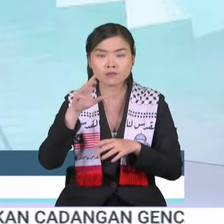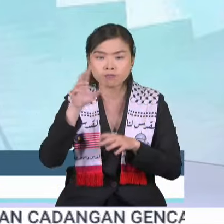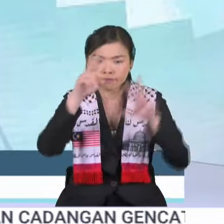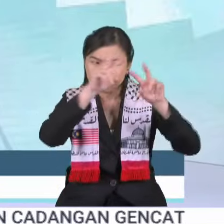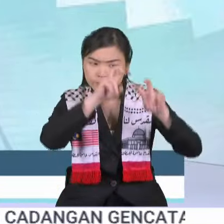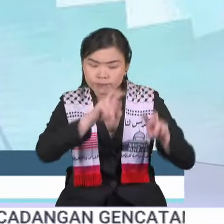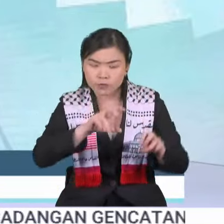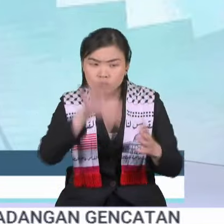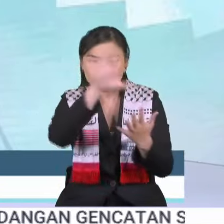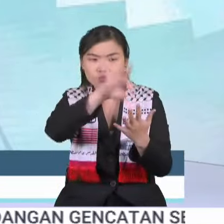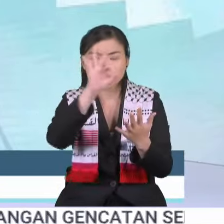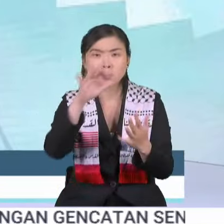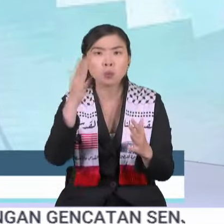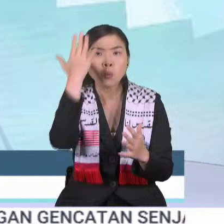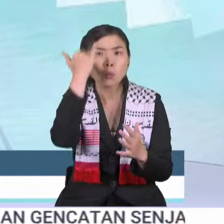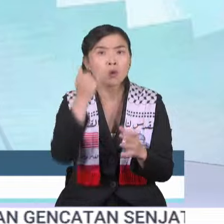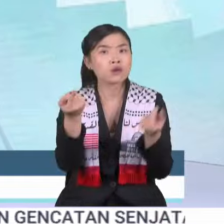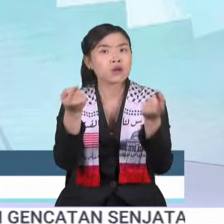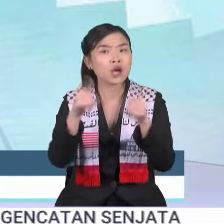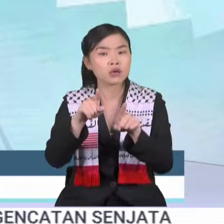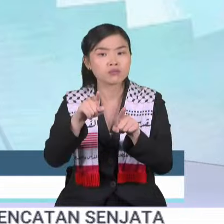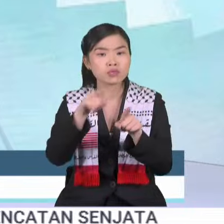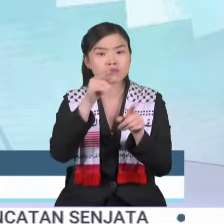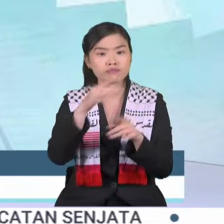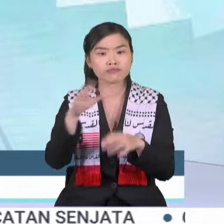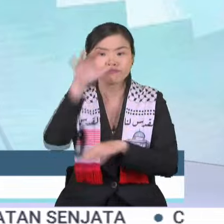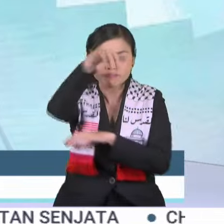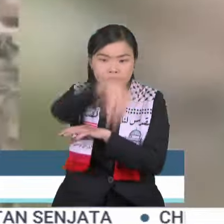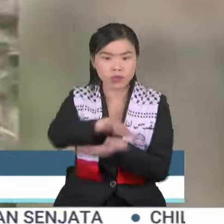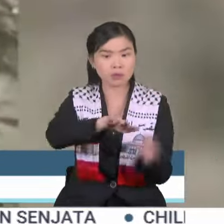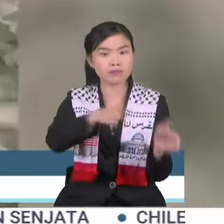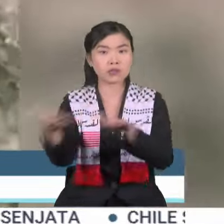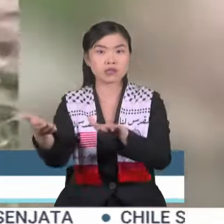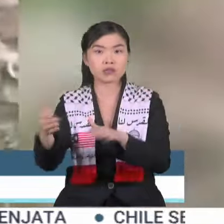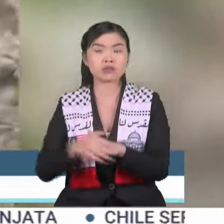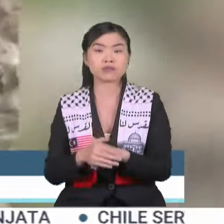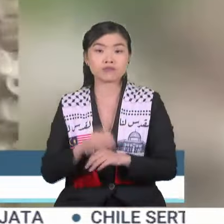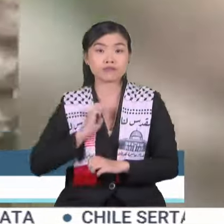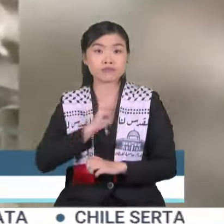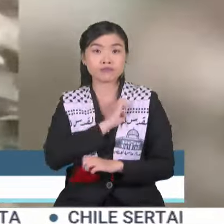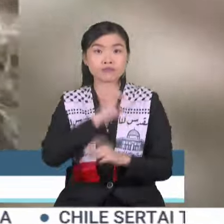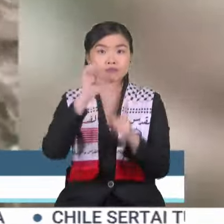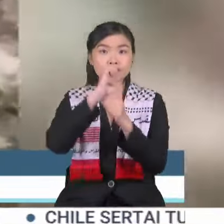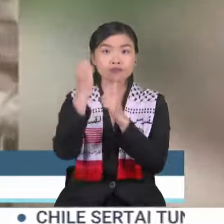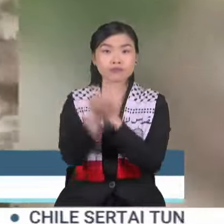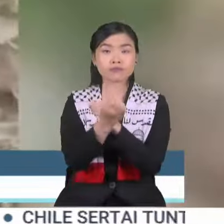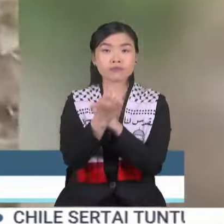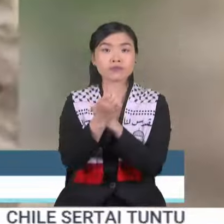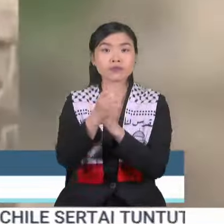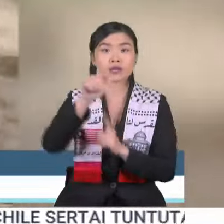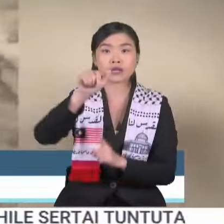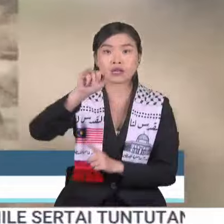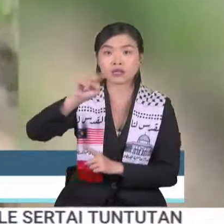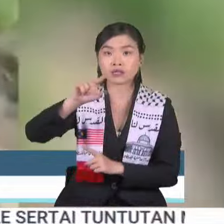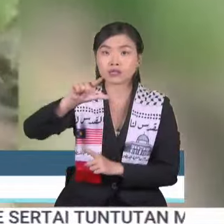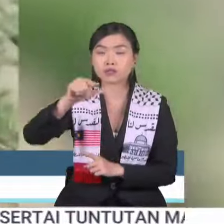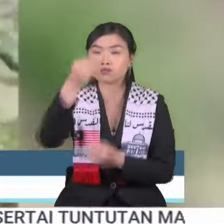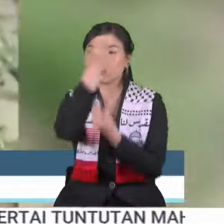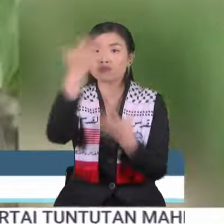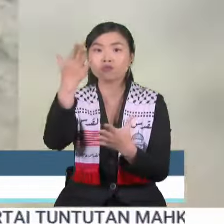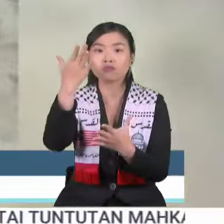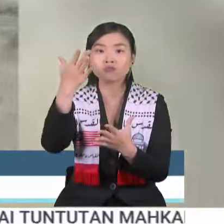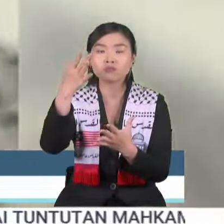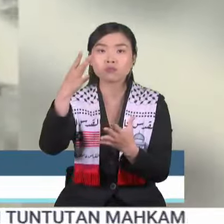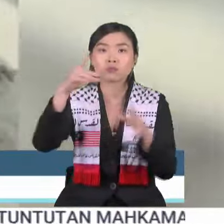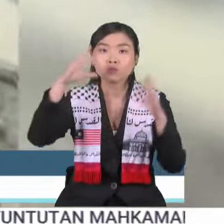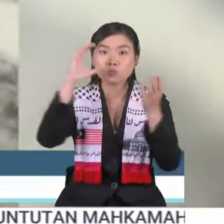bagi mengelpasti punca haiwan tersebut mati. Exco Kesihatan dan Alam Sekitar Ling Tian Sun memaklumkan